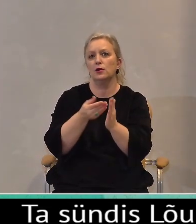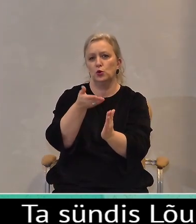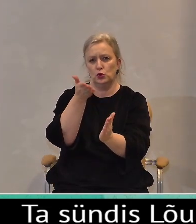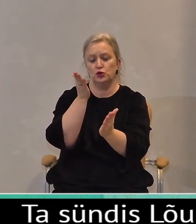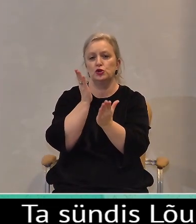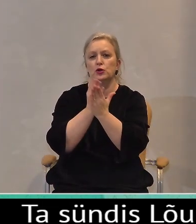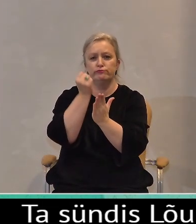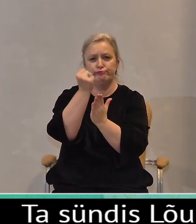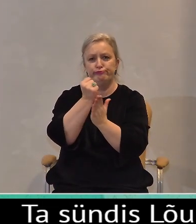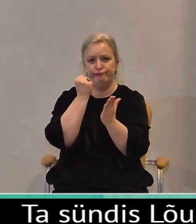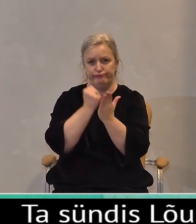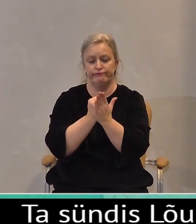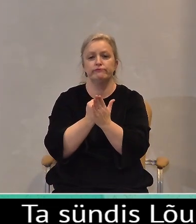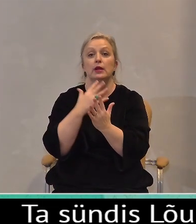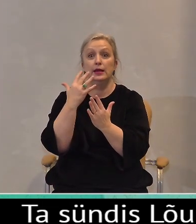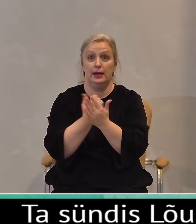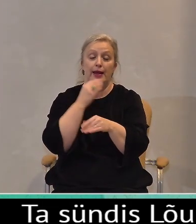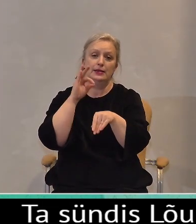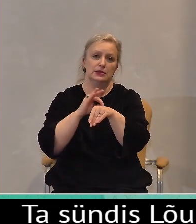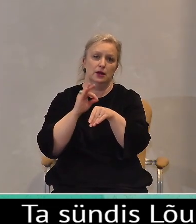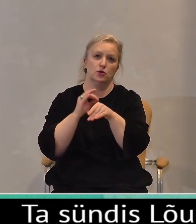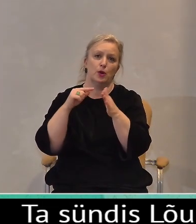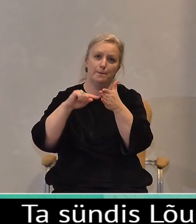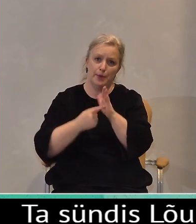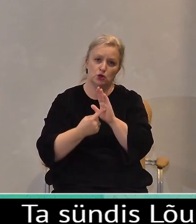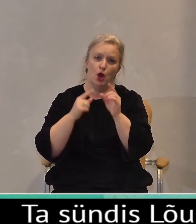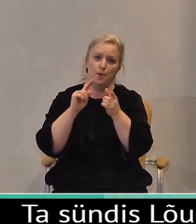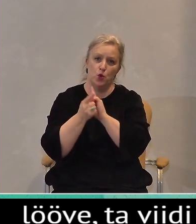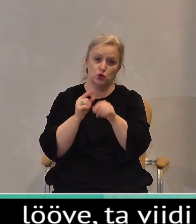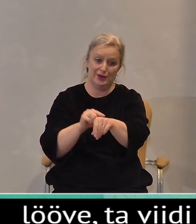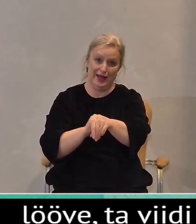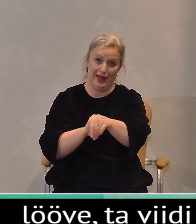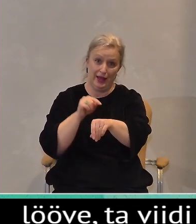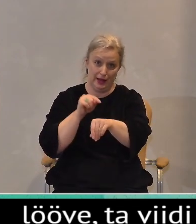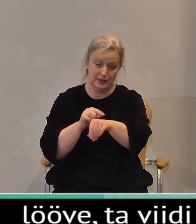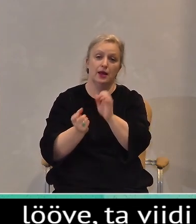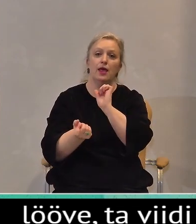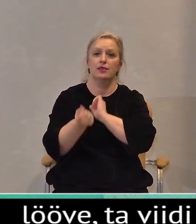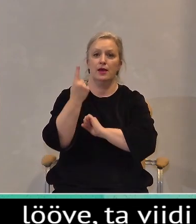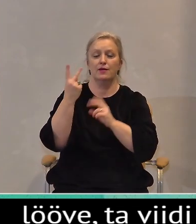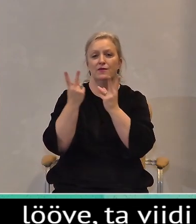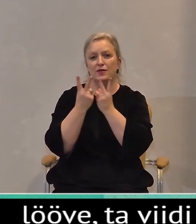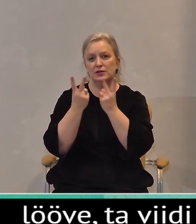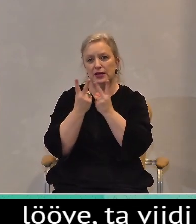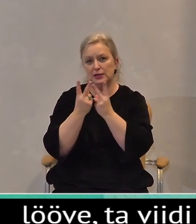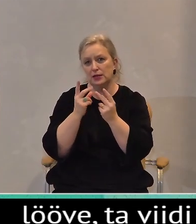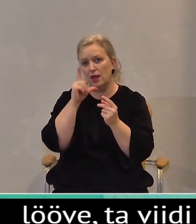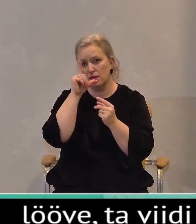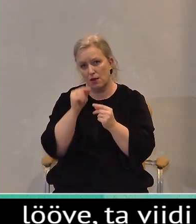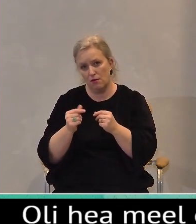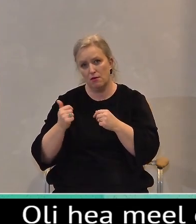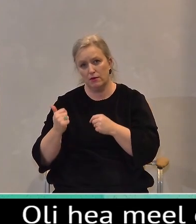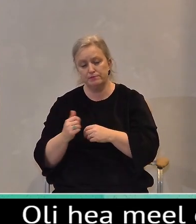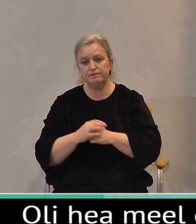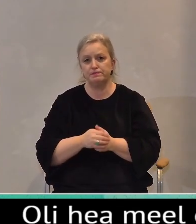KOL7A1 geenist haiguspõhjuslikud muutused, mis siis tekitavadki düstroofilist bulloosset epidermolüüsi.